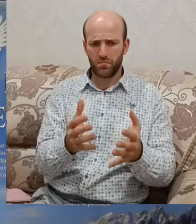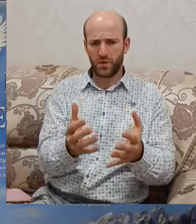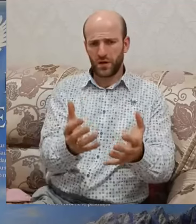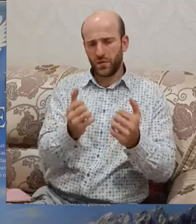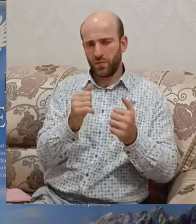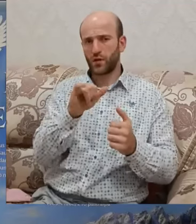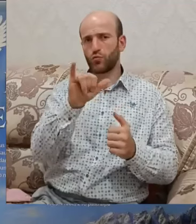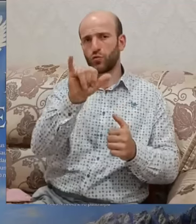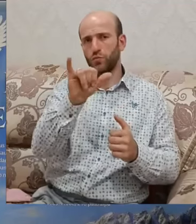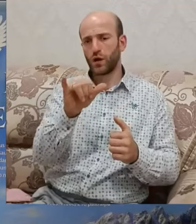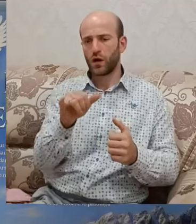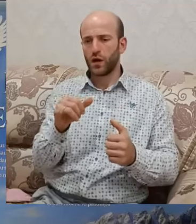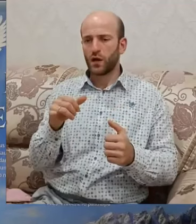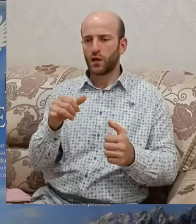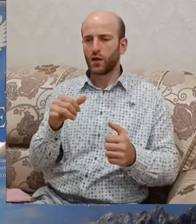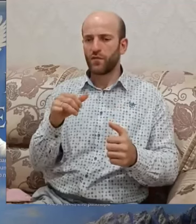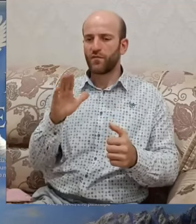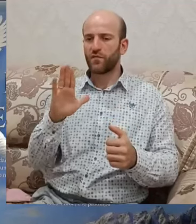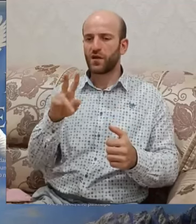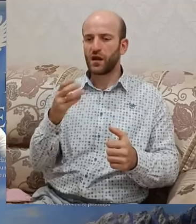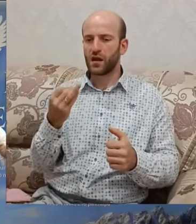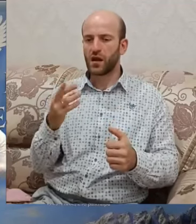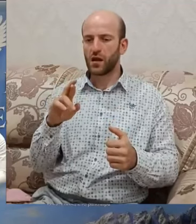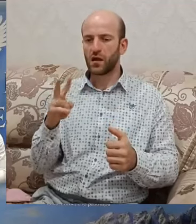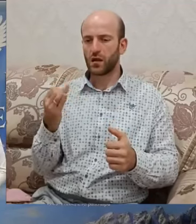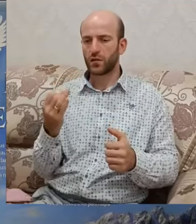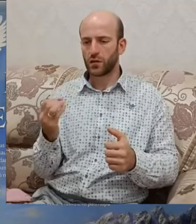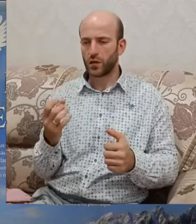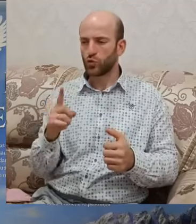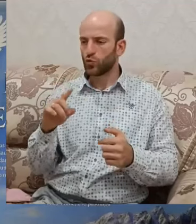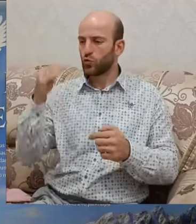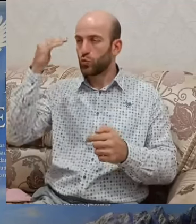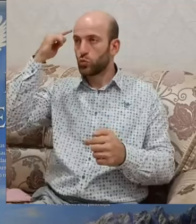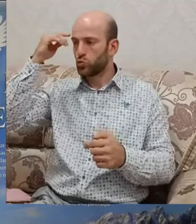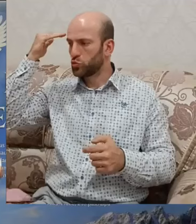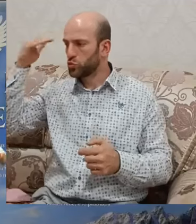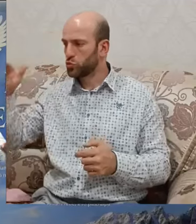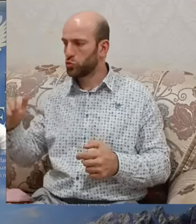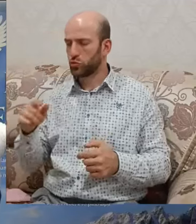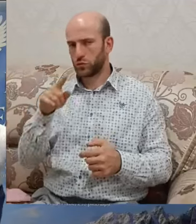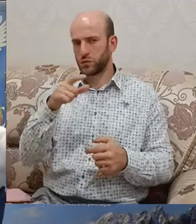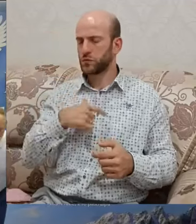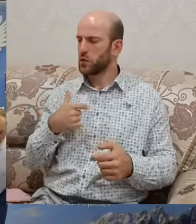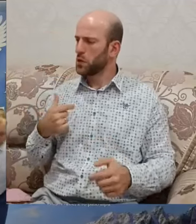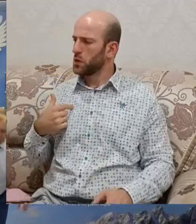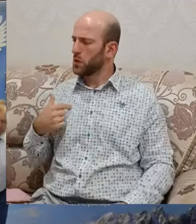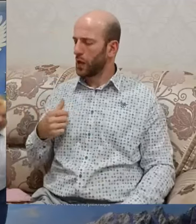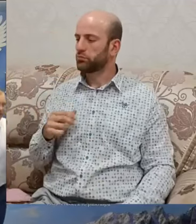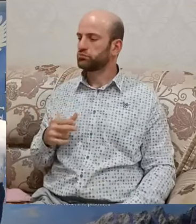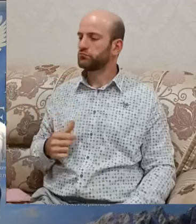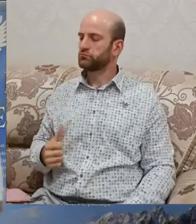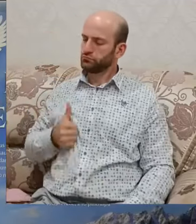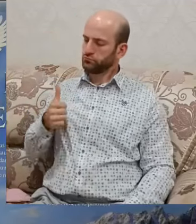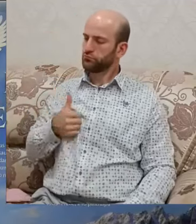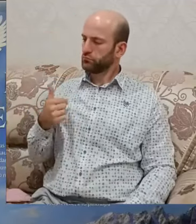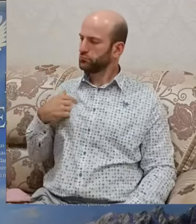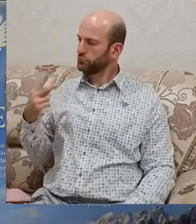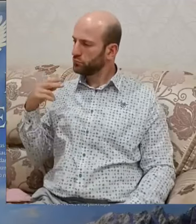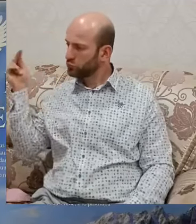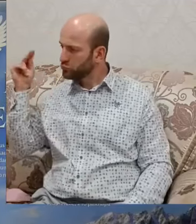Тогда церковь будет в благословении. Nes Dievas stebi savo žodį. Потому что Бог наблюдает за своим словом. Kad jis būtų išpildytas. Чтоб